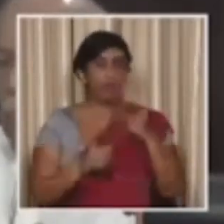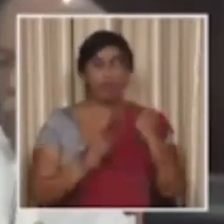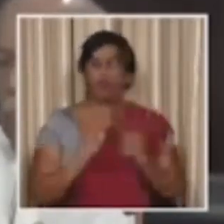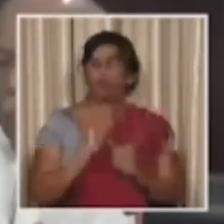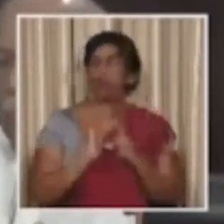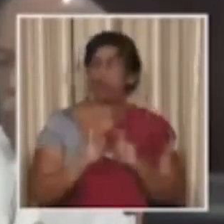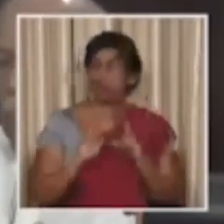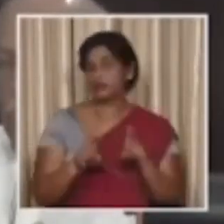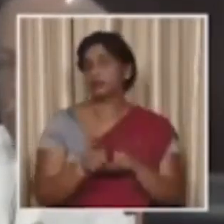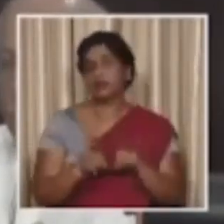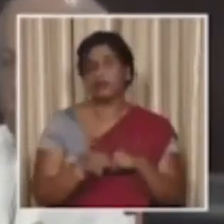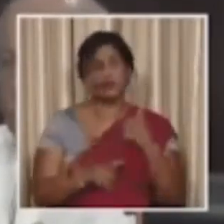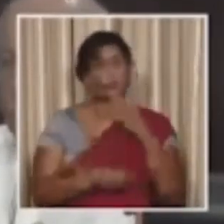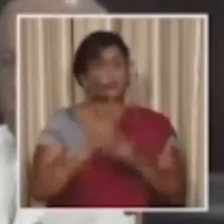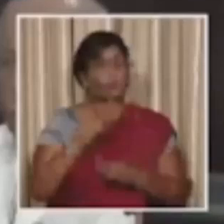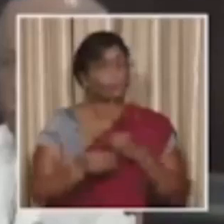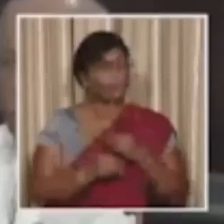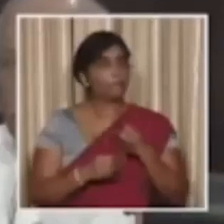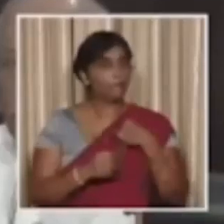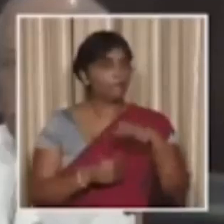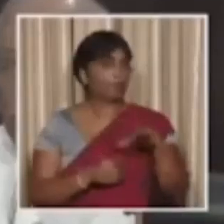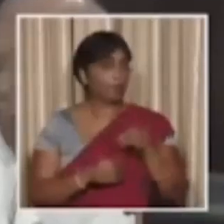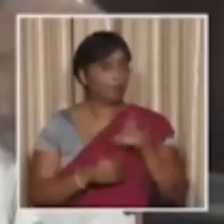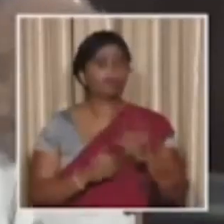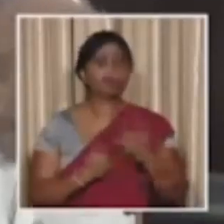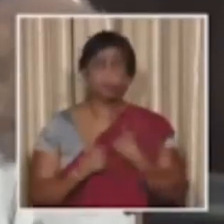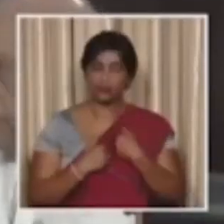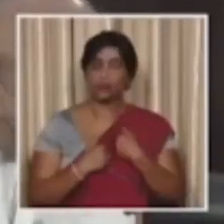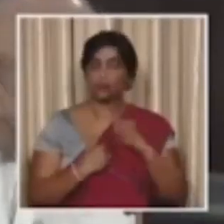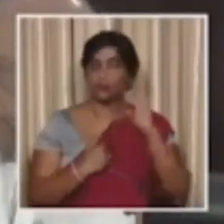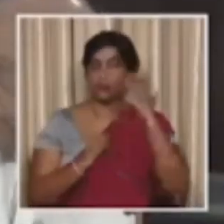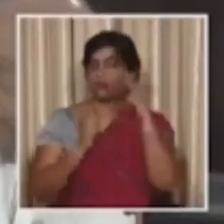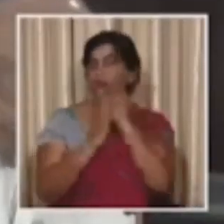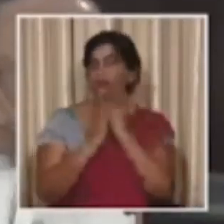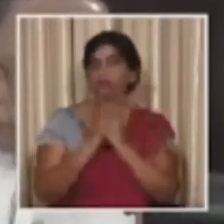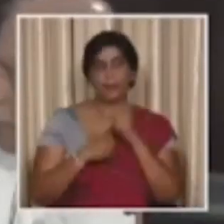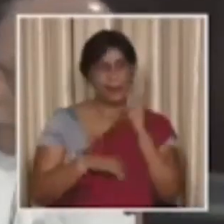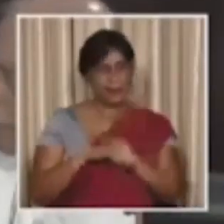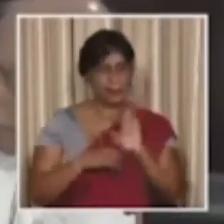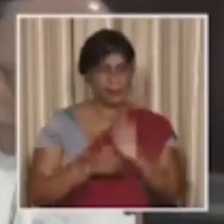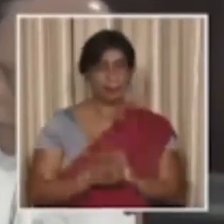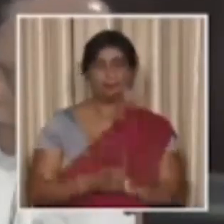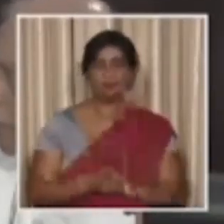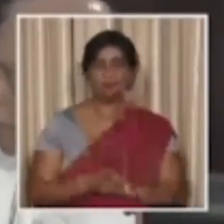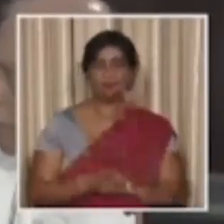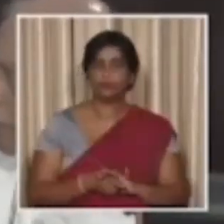නවීන තාක්ෂණ අනුව දීවර කර්මාන්තයද යොදා ගැනීම ගැනත් අප විශේෂ වැඩසැලසුම් දියත් කරනවා.